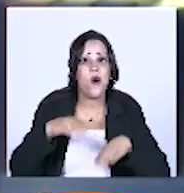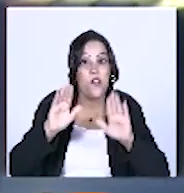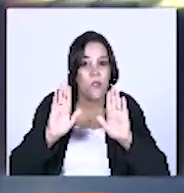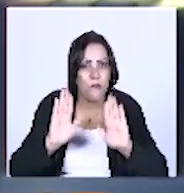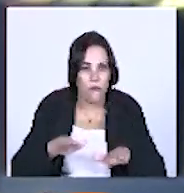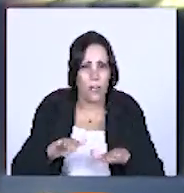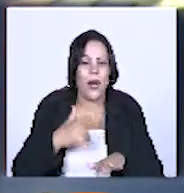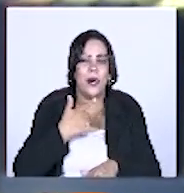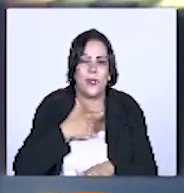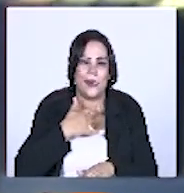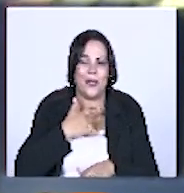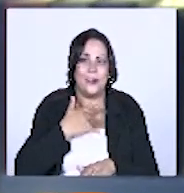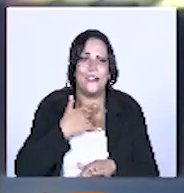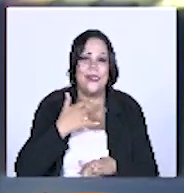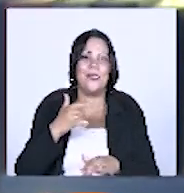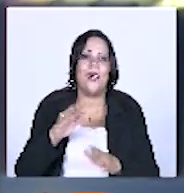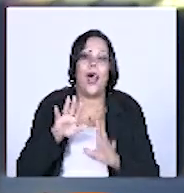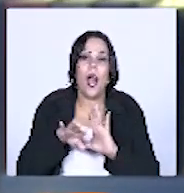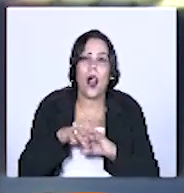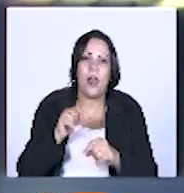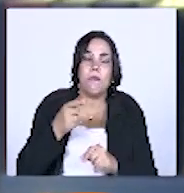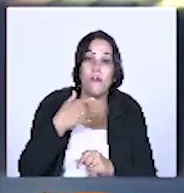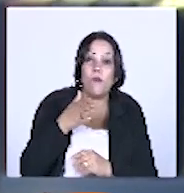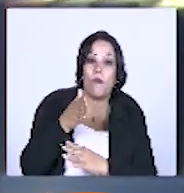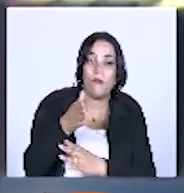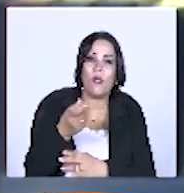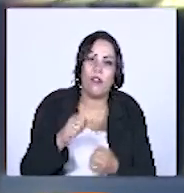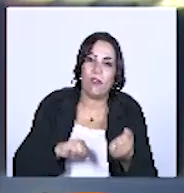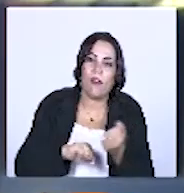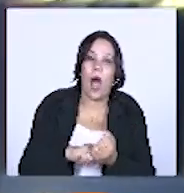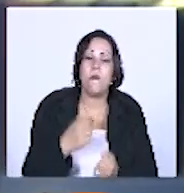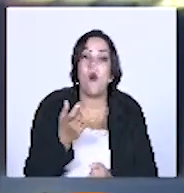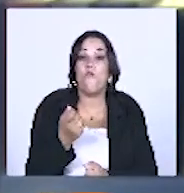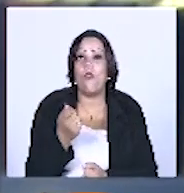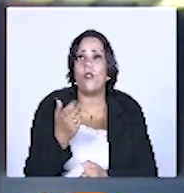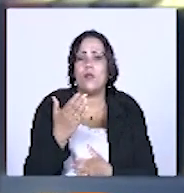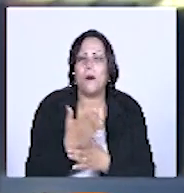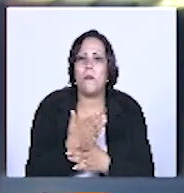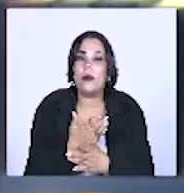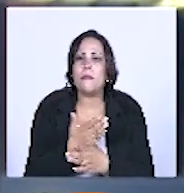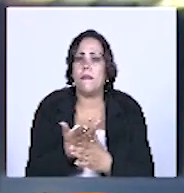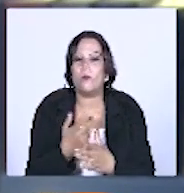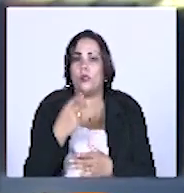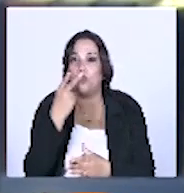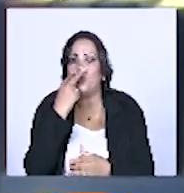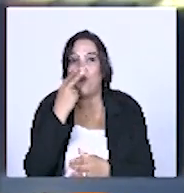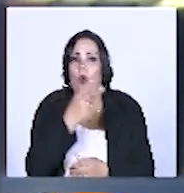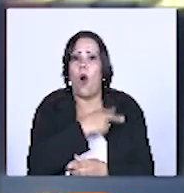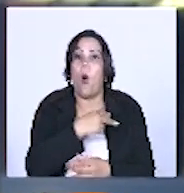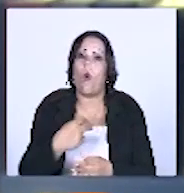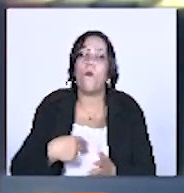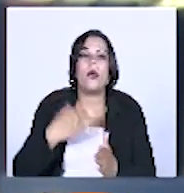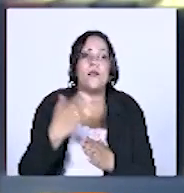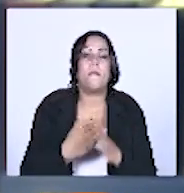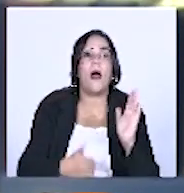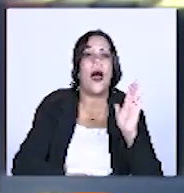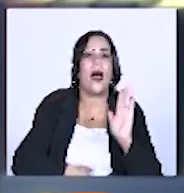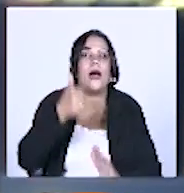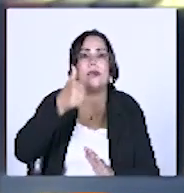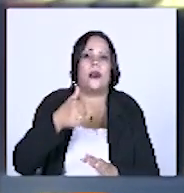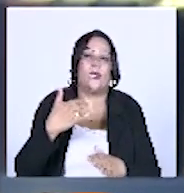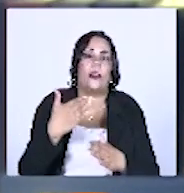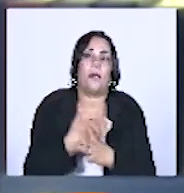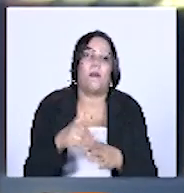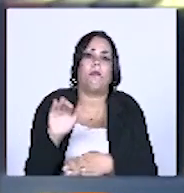نيه في اتجاه الدعم النقدي ربما لاسباب ترى الحكومه انه افضل في تقديم